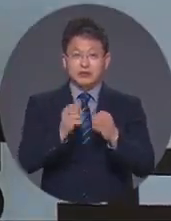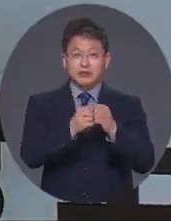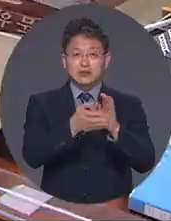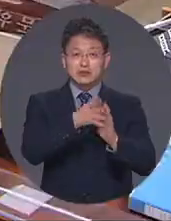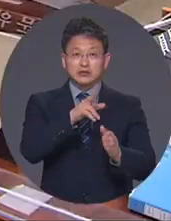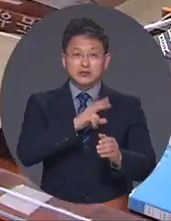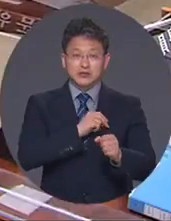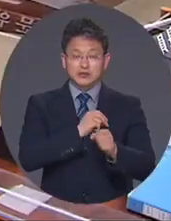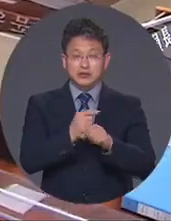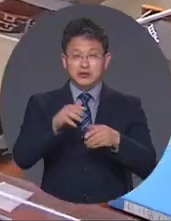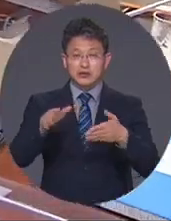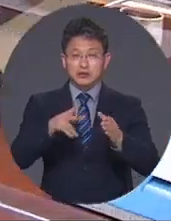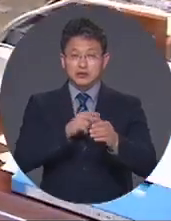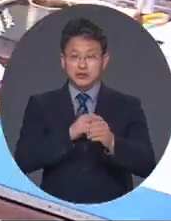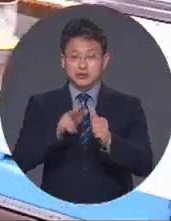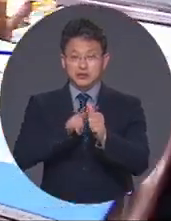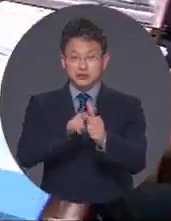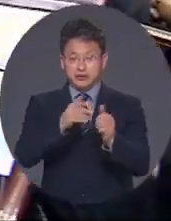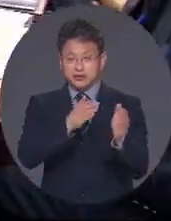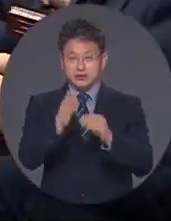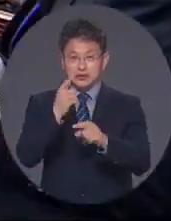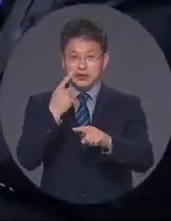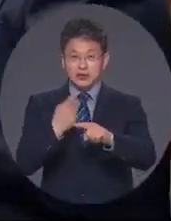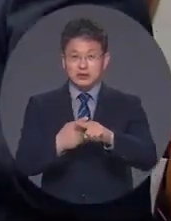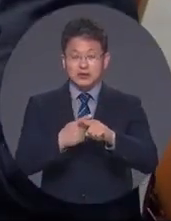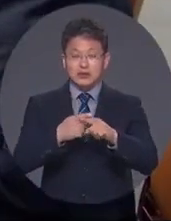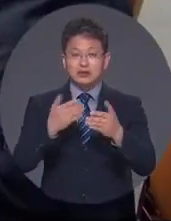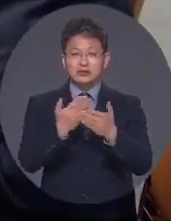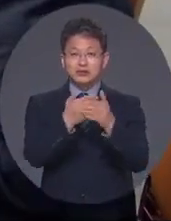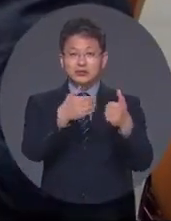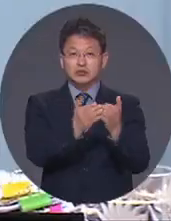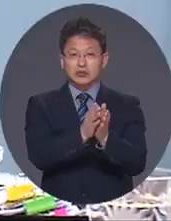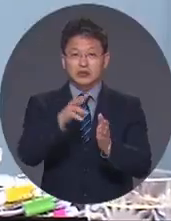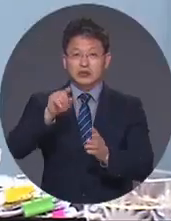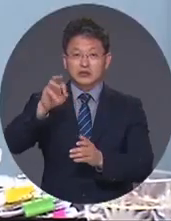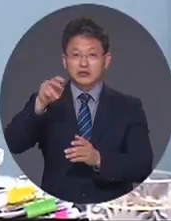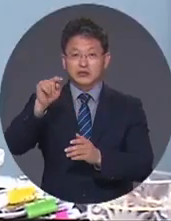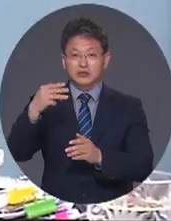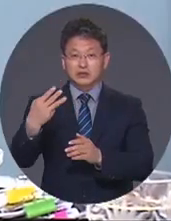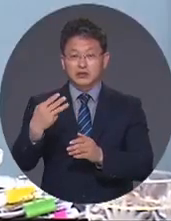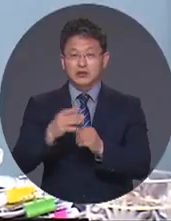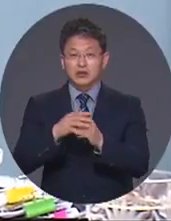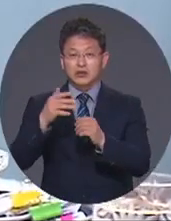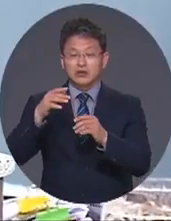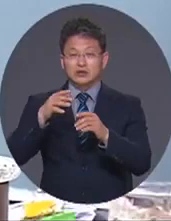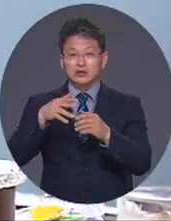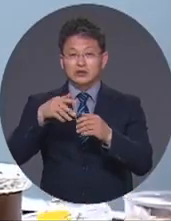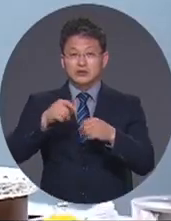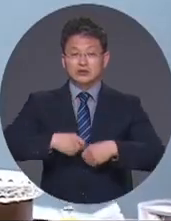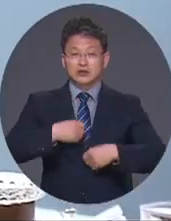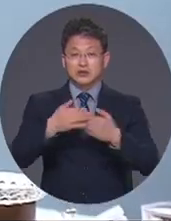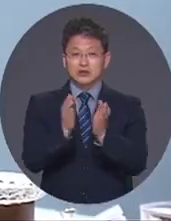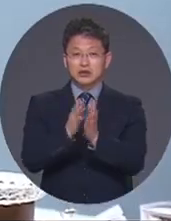창원시 의원과 도의원 출마를 각각 준비하던 진보당 서경철, 정의당 노창석 후보가